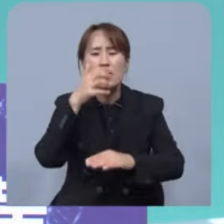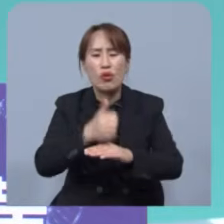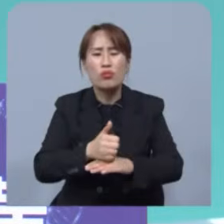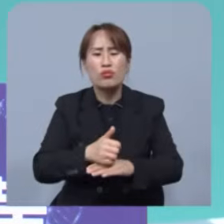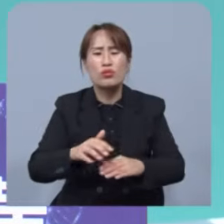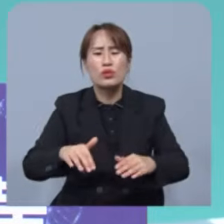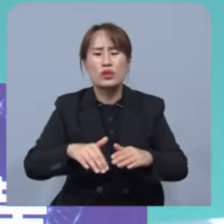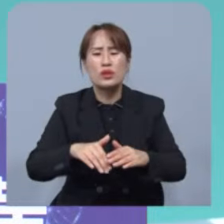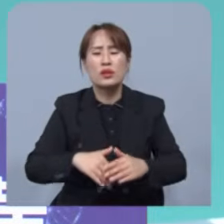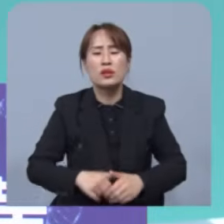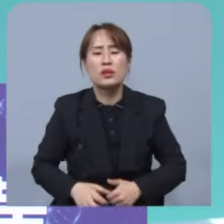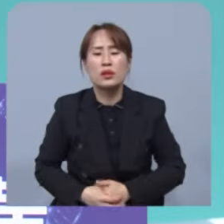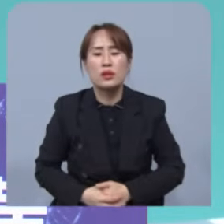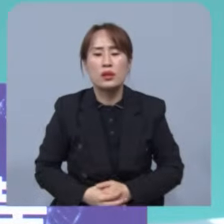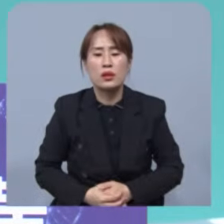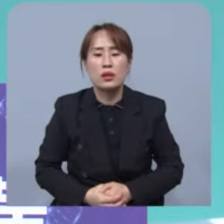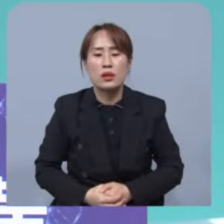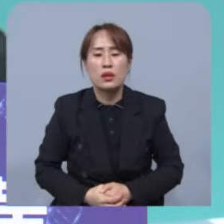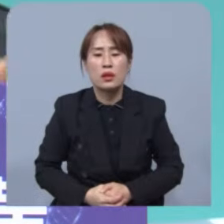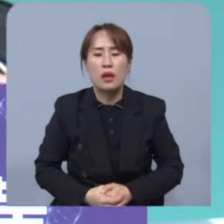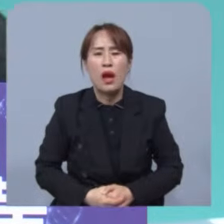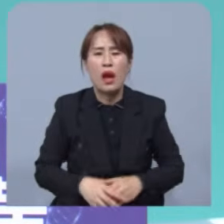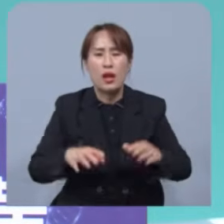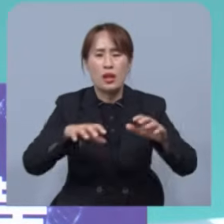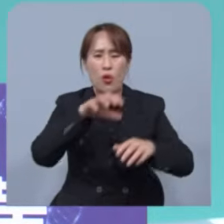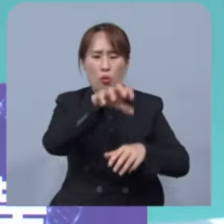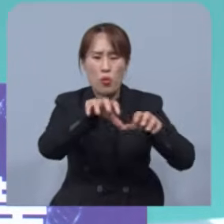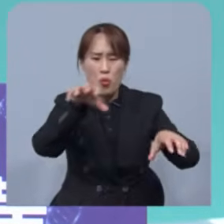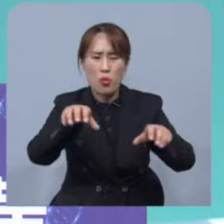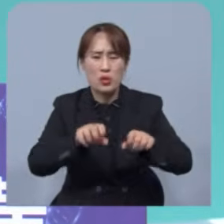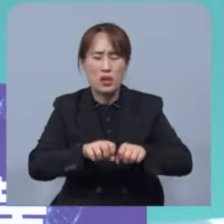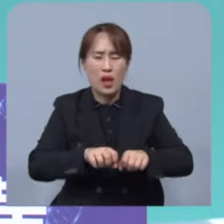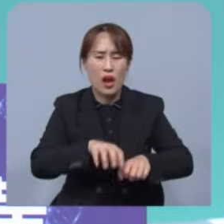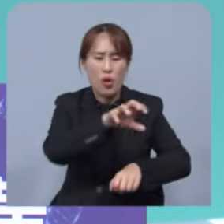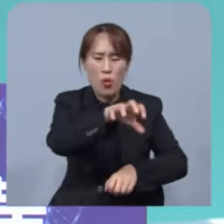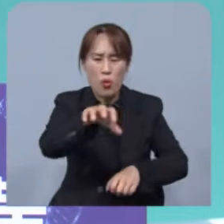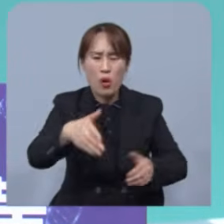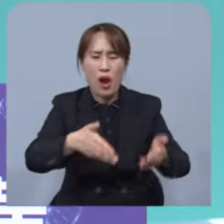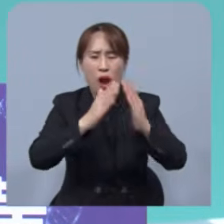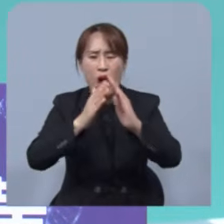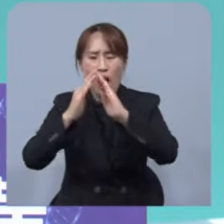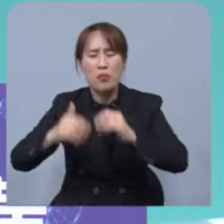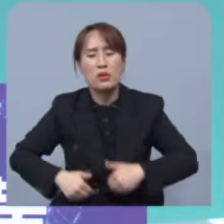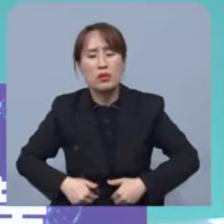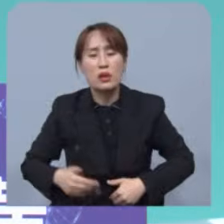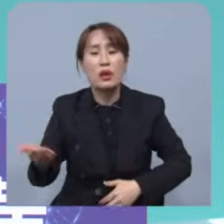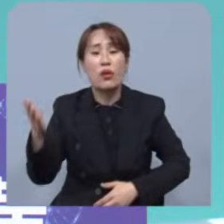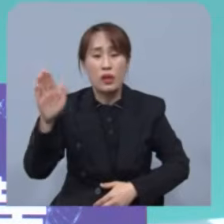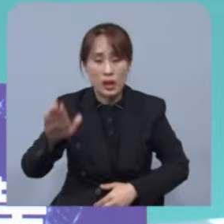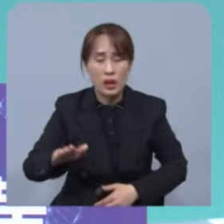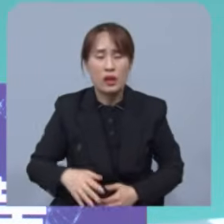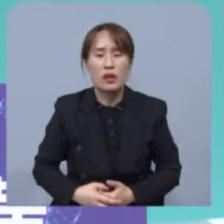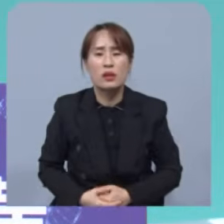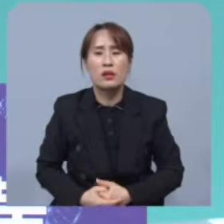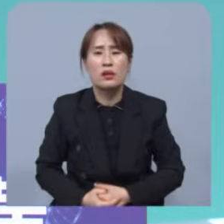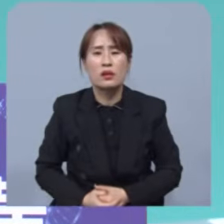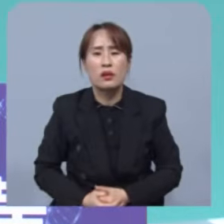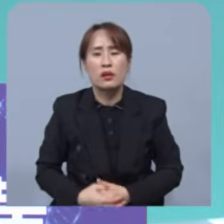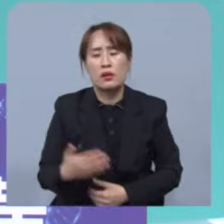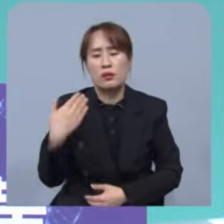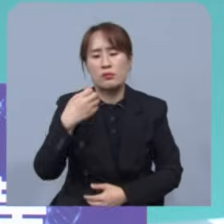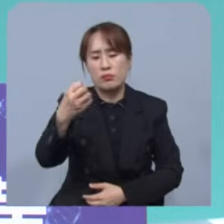다 흩뿌리듯이 다 분산할 수밖에 없게 되죠. 근데 이게